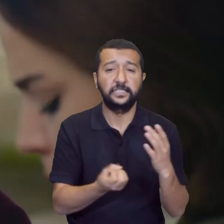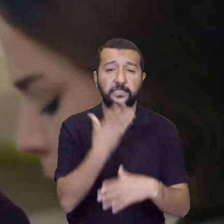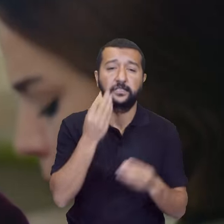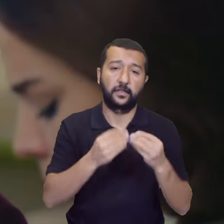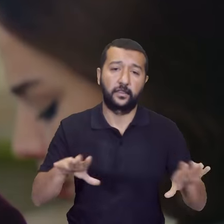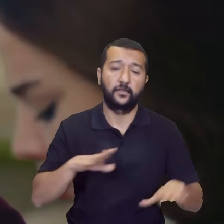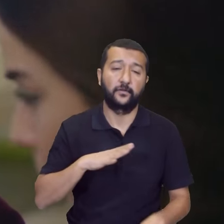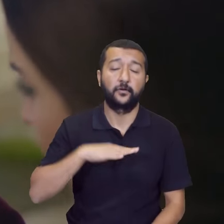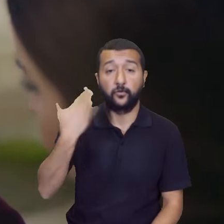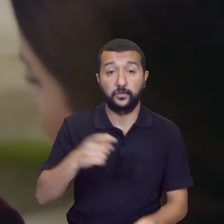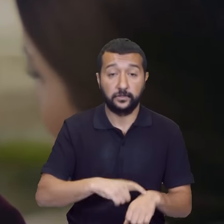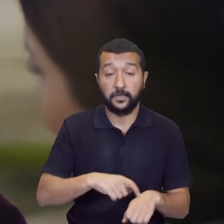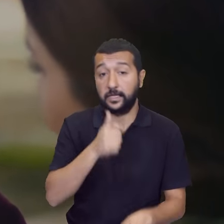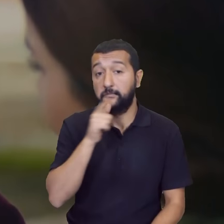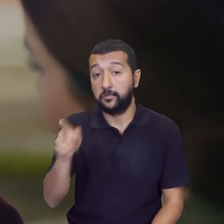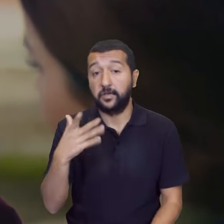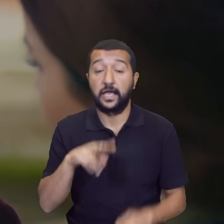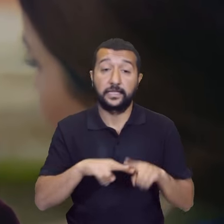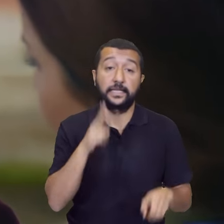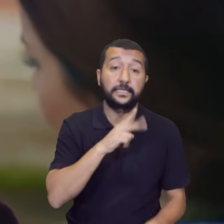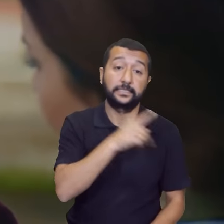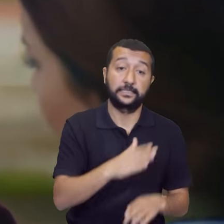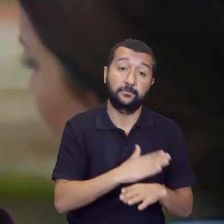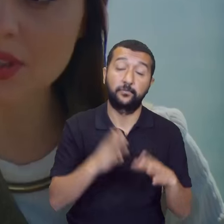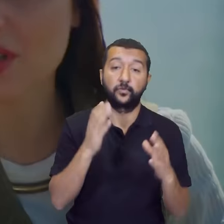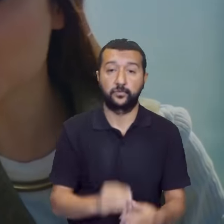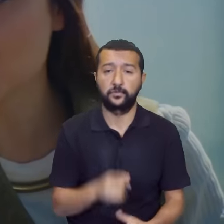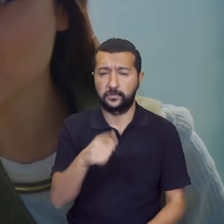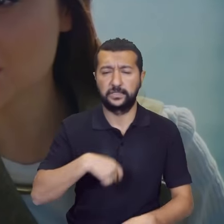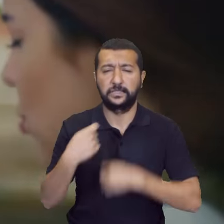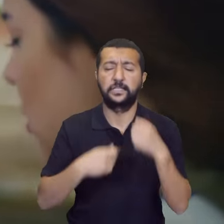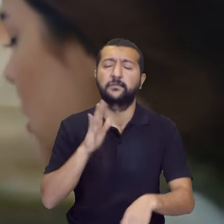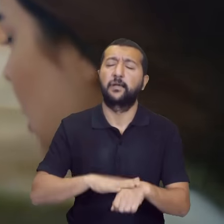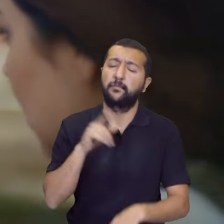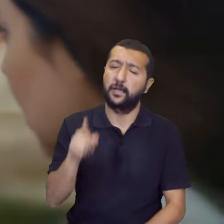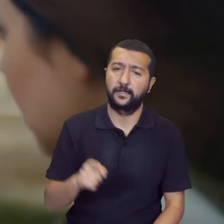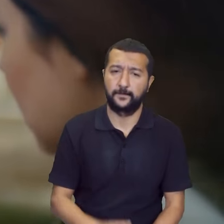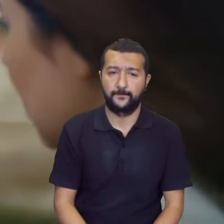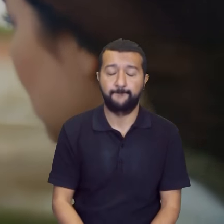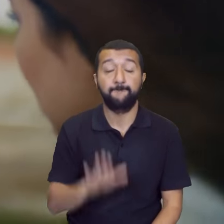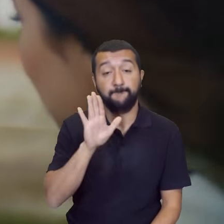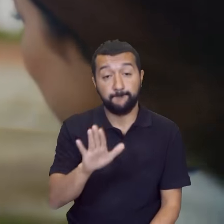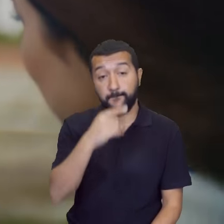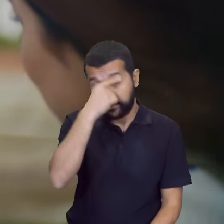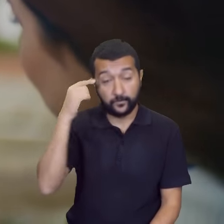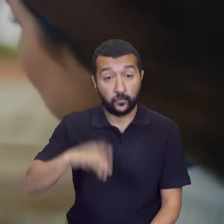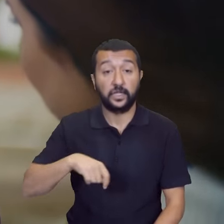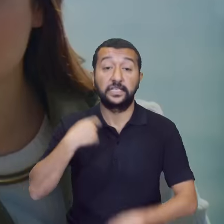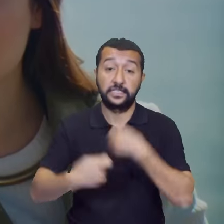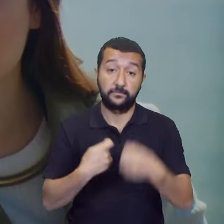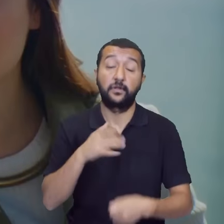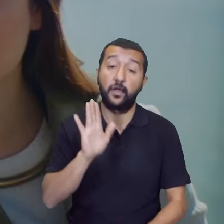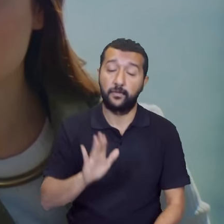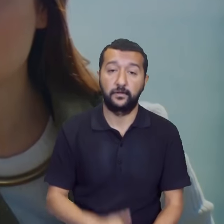çıkacak. O zaman da ya babamın ya Adile teyzenin sebebi olacağız. Ay saçmalama Tır ya. Tamam, belki şu an